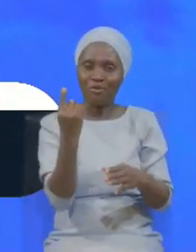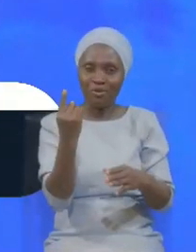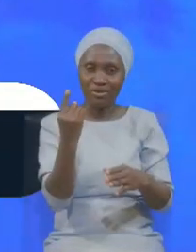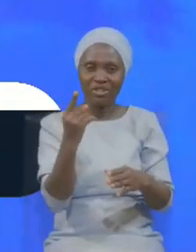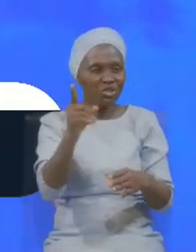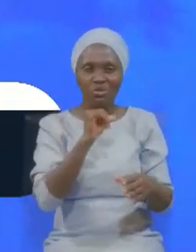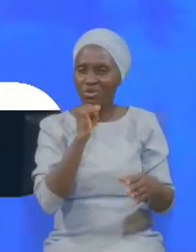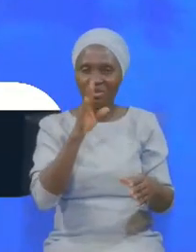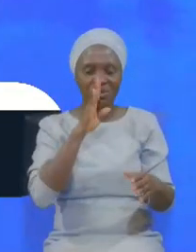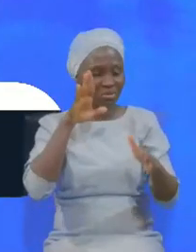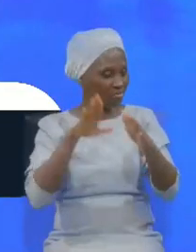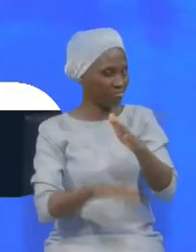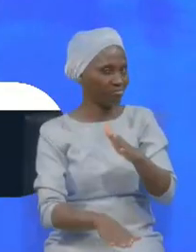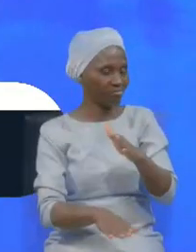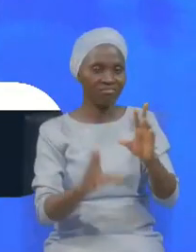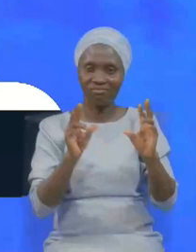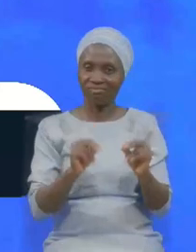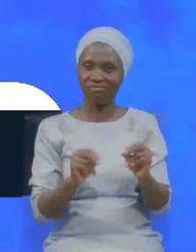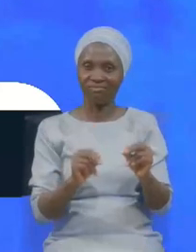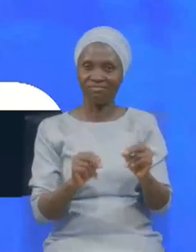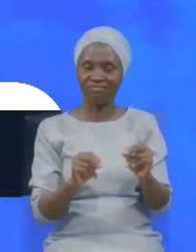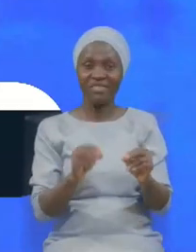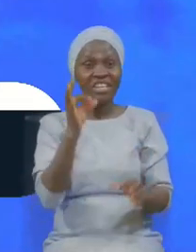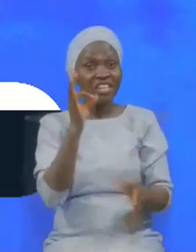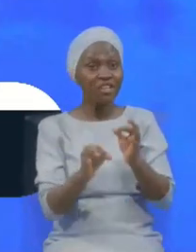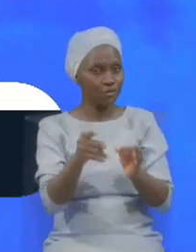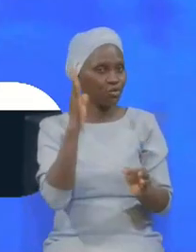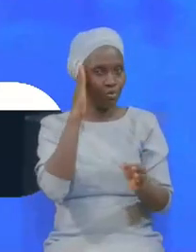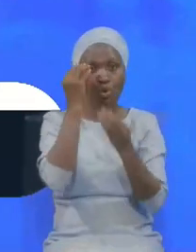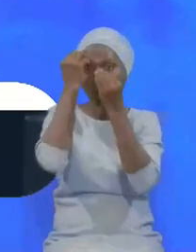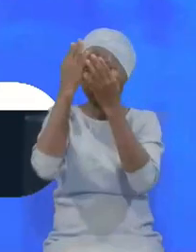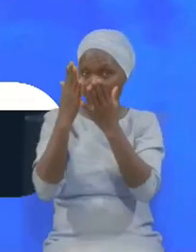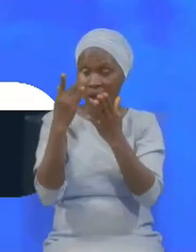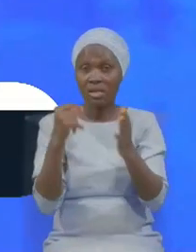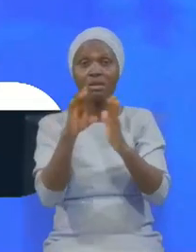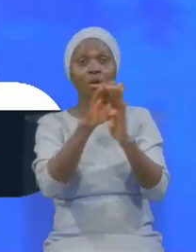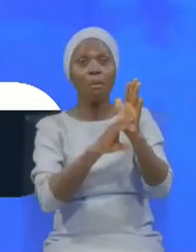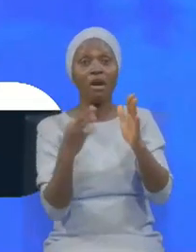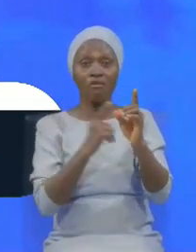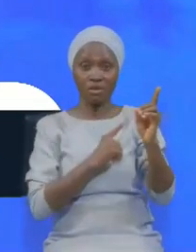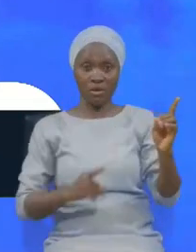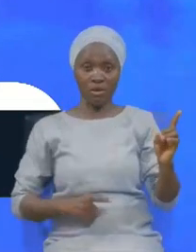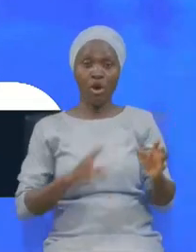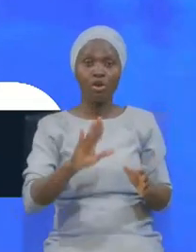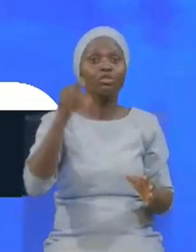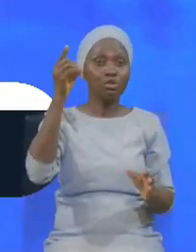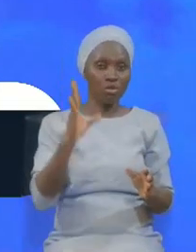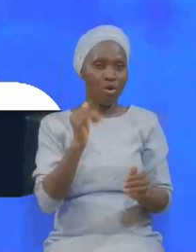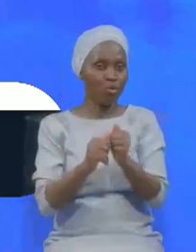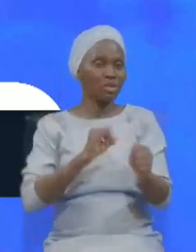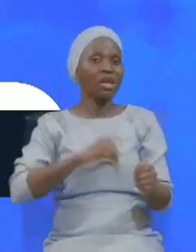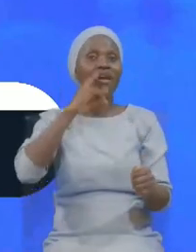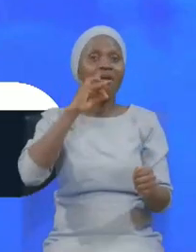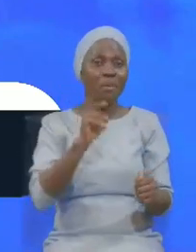ne seras jamais en bas. Lorsque tu obéiras au commandement de l'Éternel ton Dieu, que je